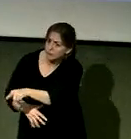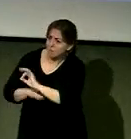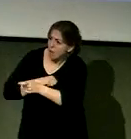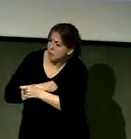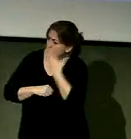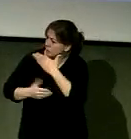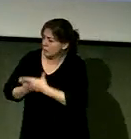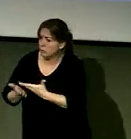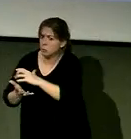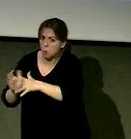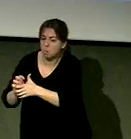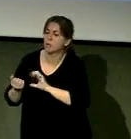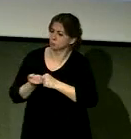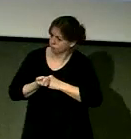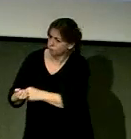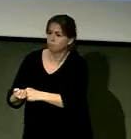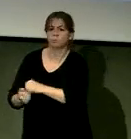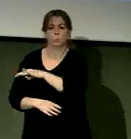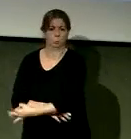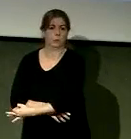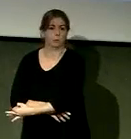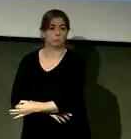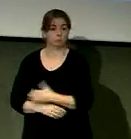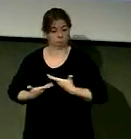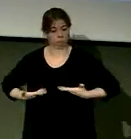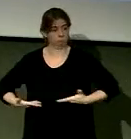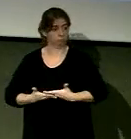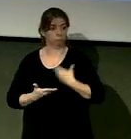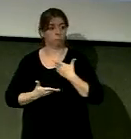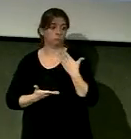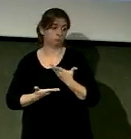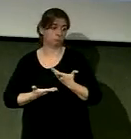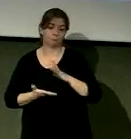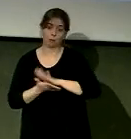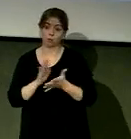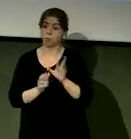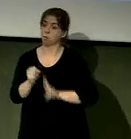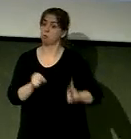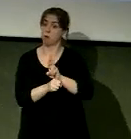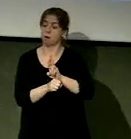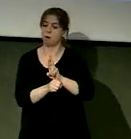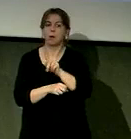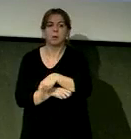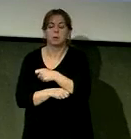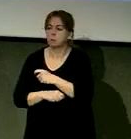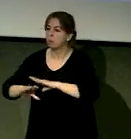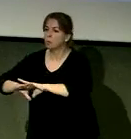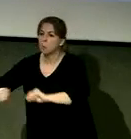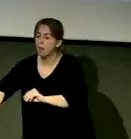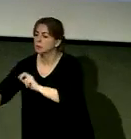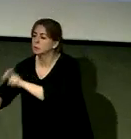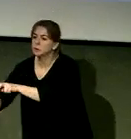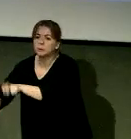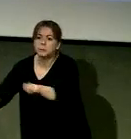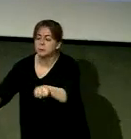d'addiction. 2PAO est une association régionale en charge de l'écoute du terrain pour faire remonter les besoins du